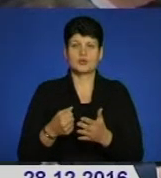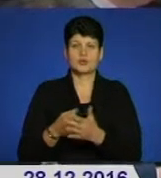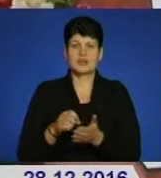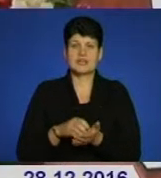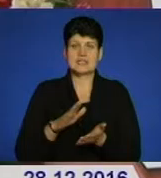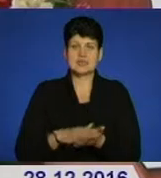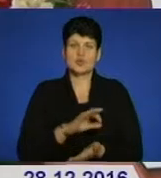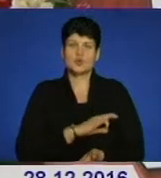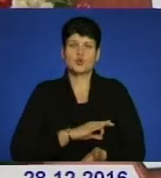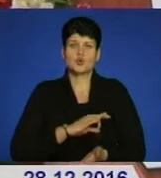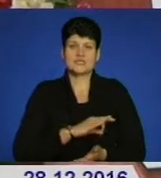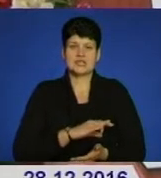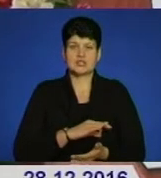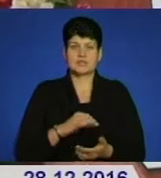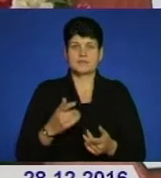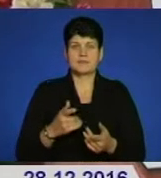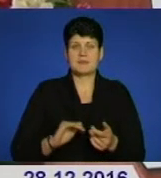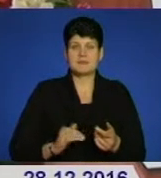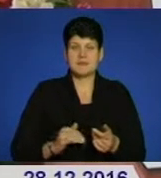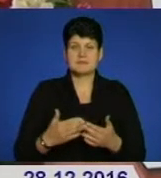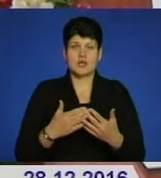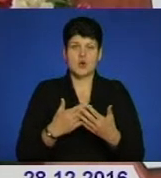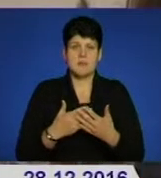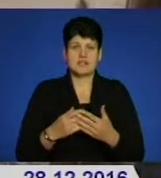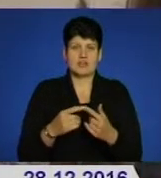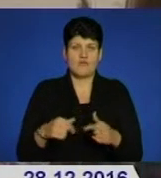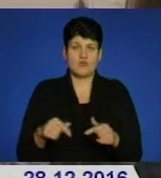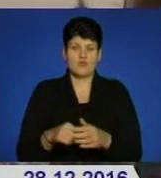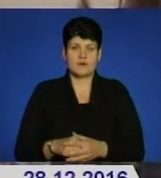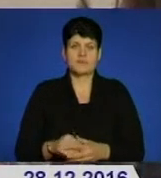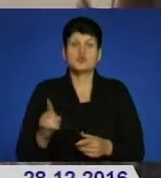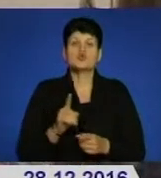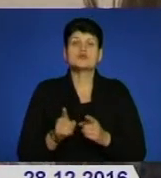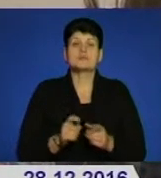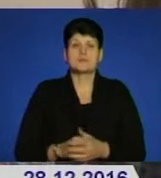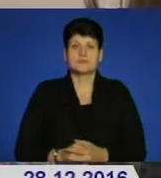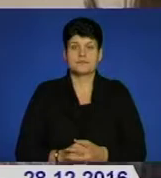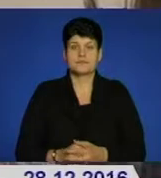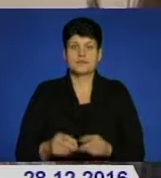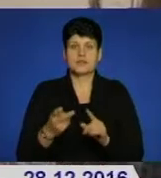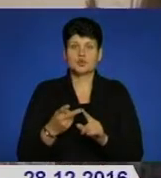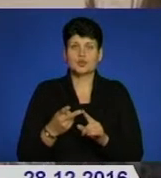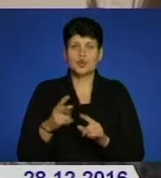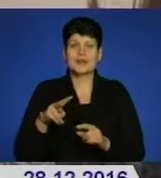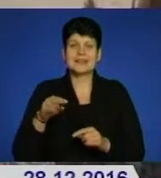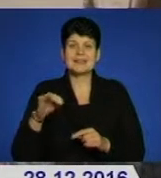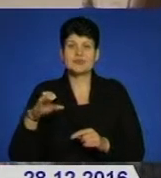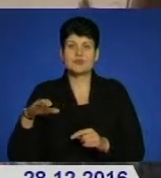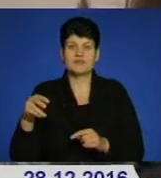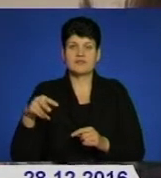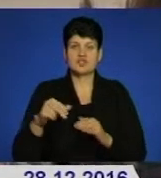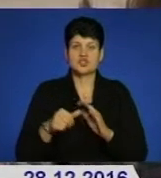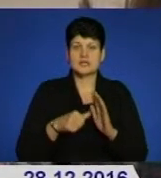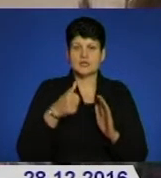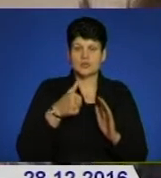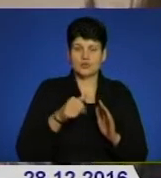реєстру юридичних та фізичних осіб, підприємців та громадських формувань. Що змінилося? 2 листопада 2016